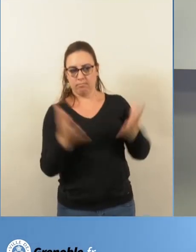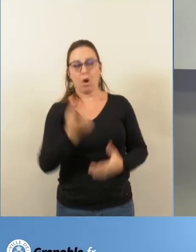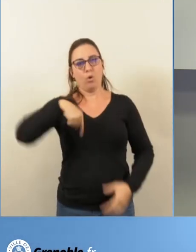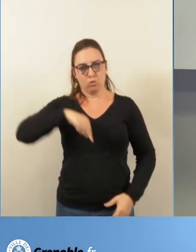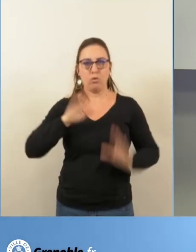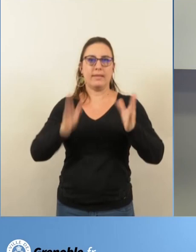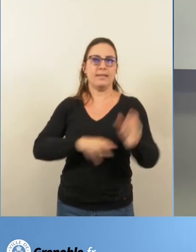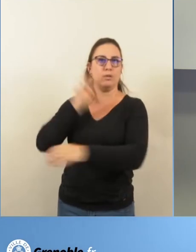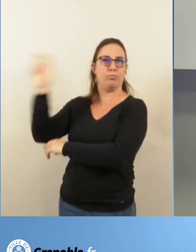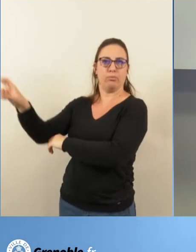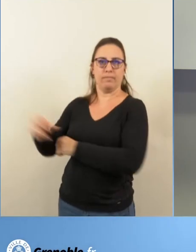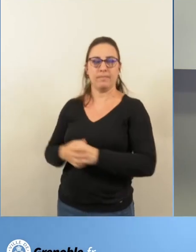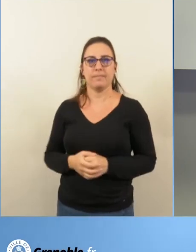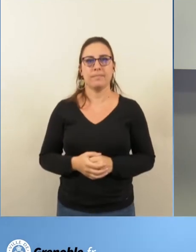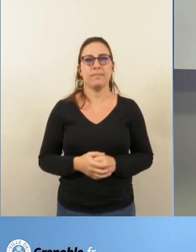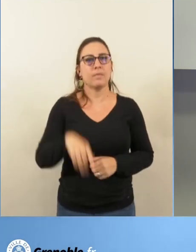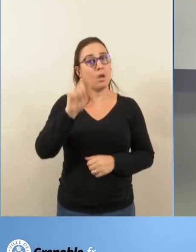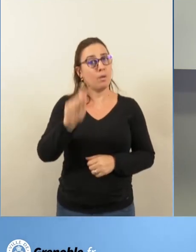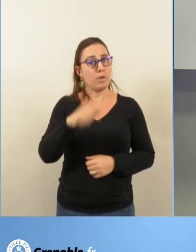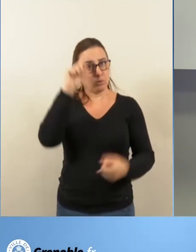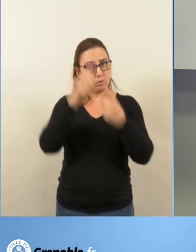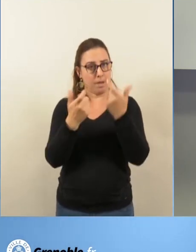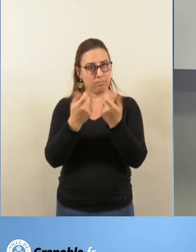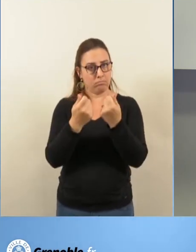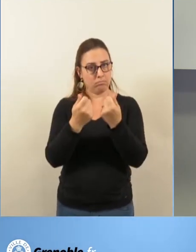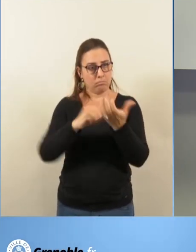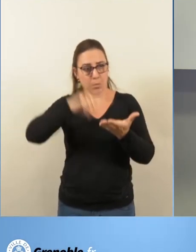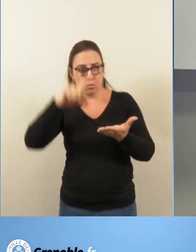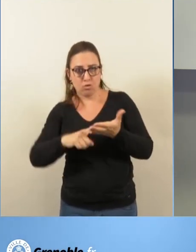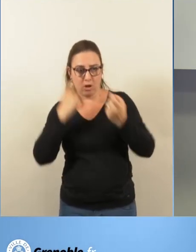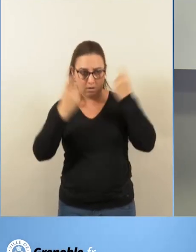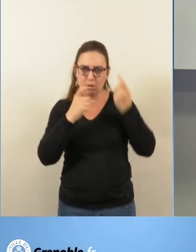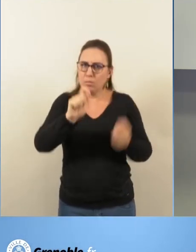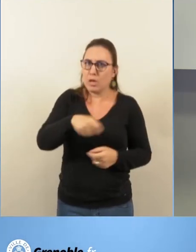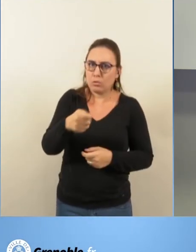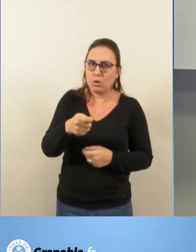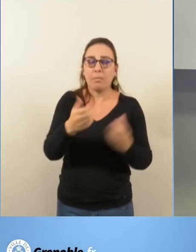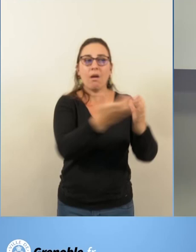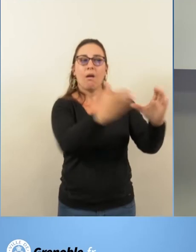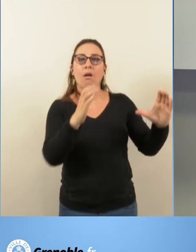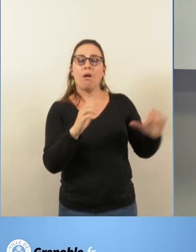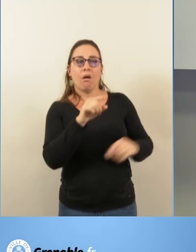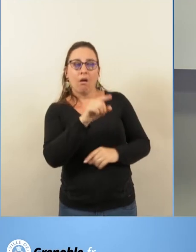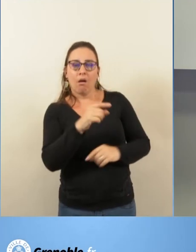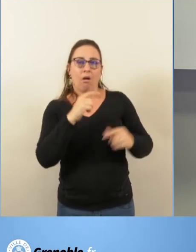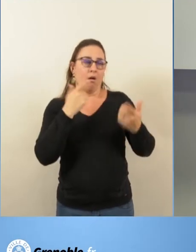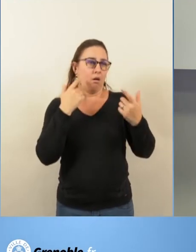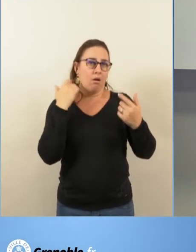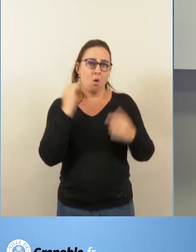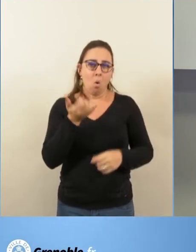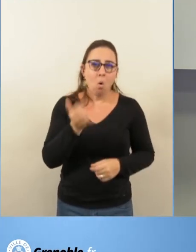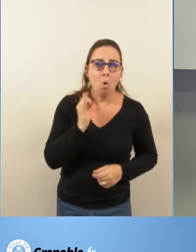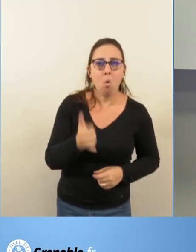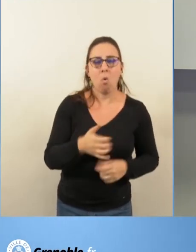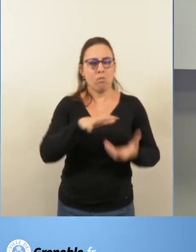donc il y a une question évidemment financière ça va sans dire mais on a vu problème c'est deux que c'était long fastidieux et que